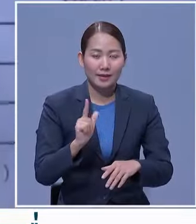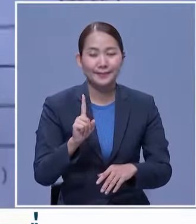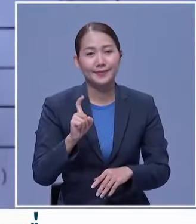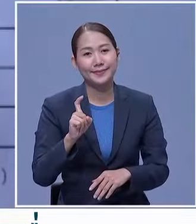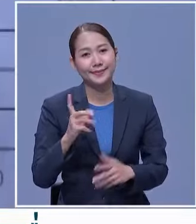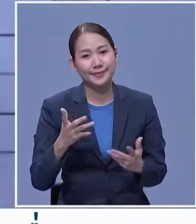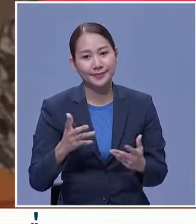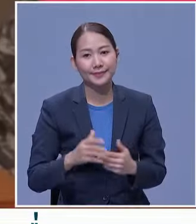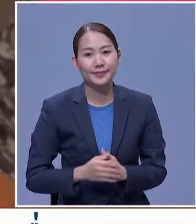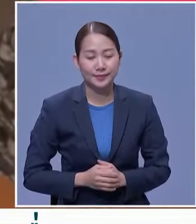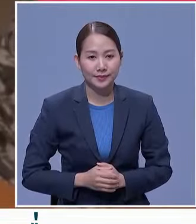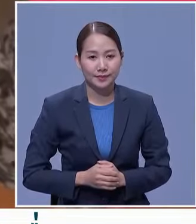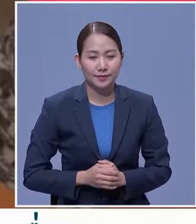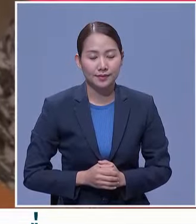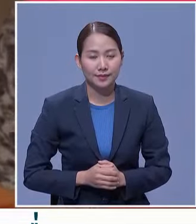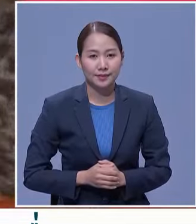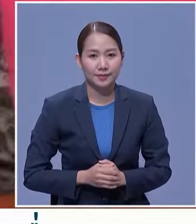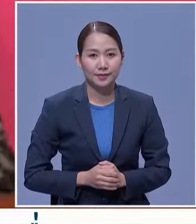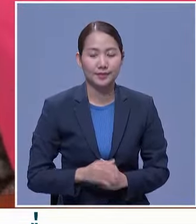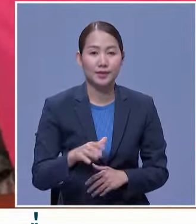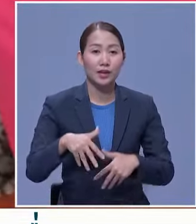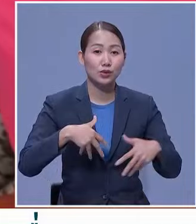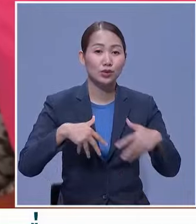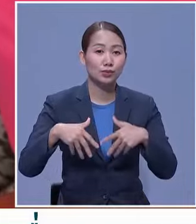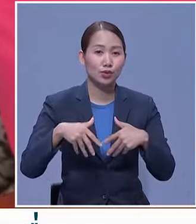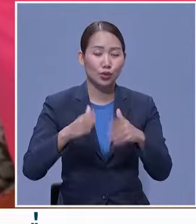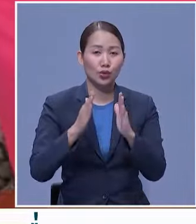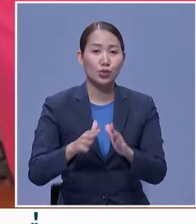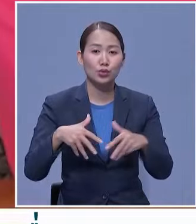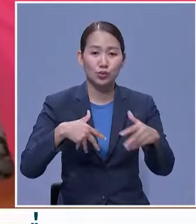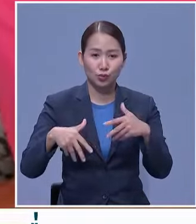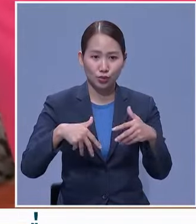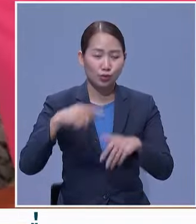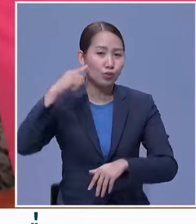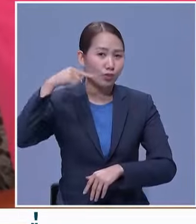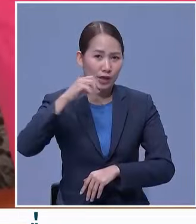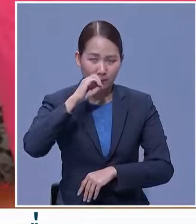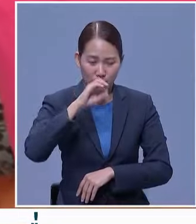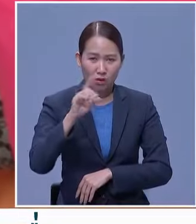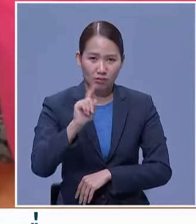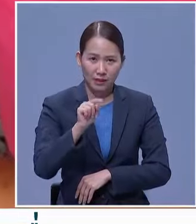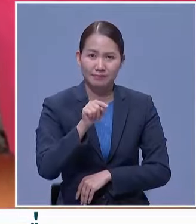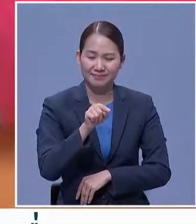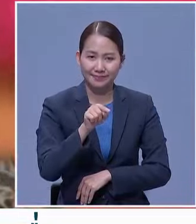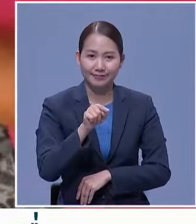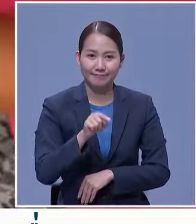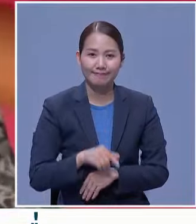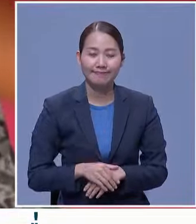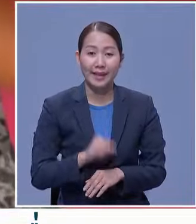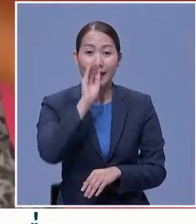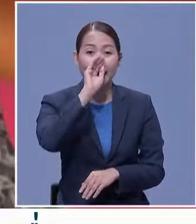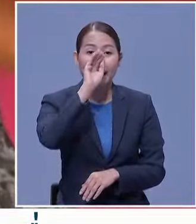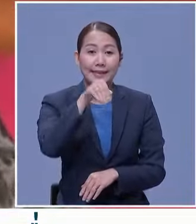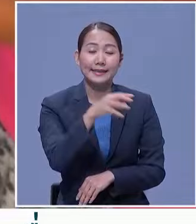ะคะเป็นชาวบ้านในตำบลบัวใหญ่จังหวัดนครราชสีมาออกมาร้องขอความเป็นธรรมเธอบอกว่าหลังเทศบาลเมืองบัวใหญ่เรียกเก็บ